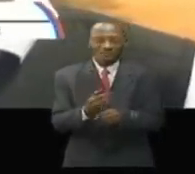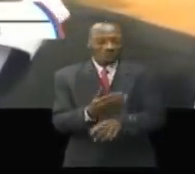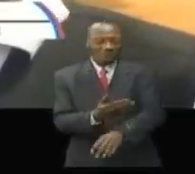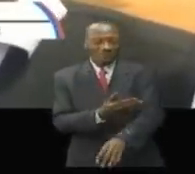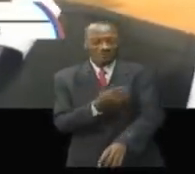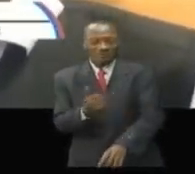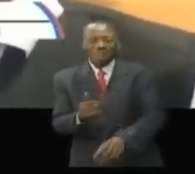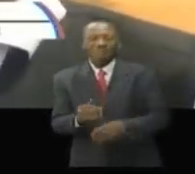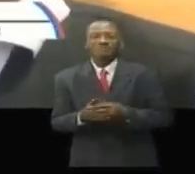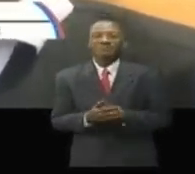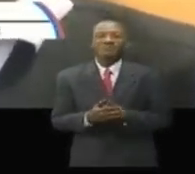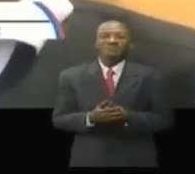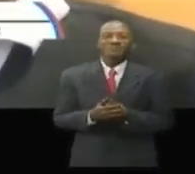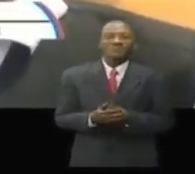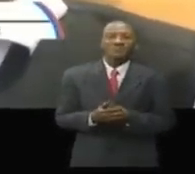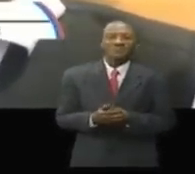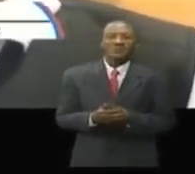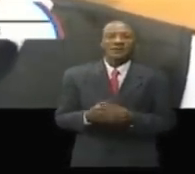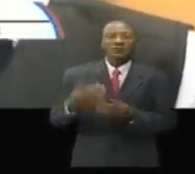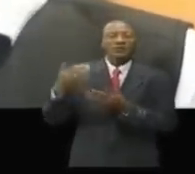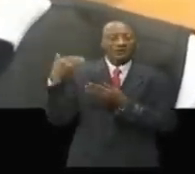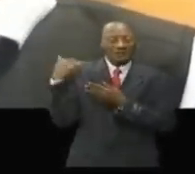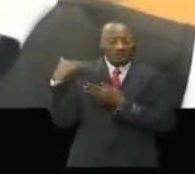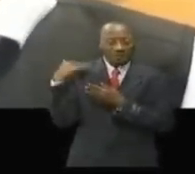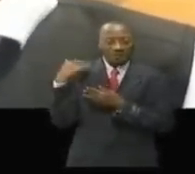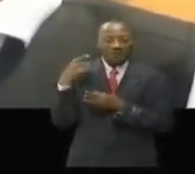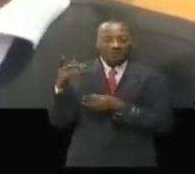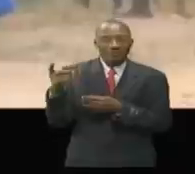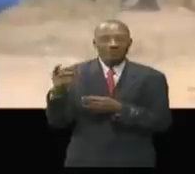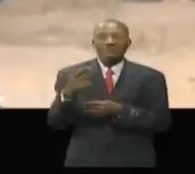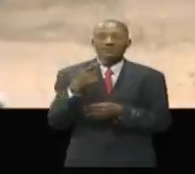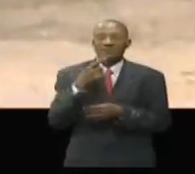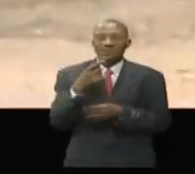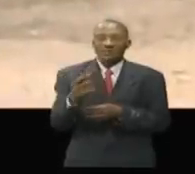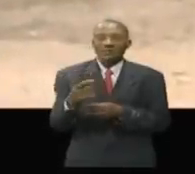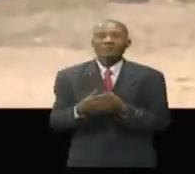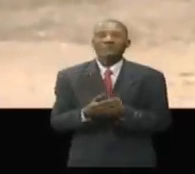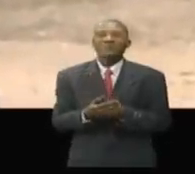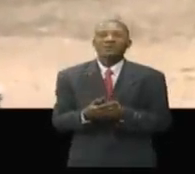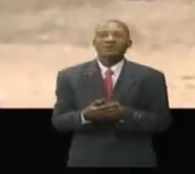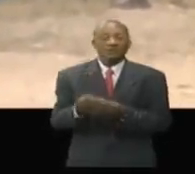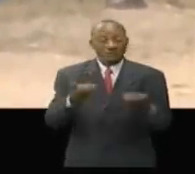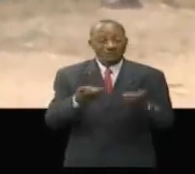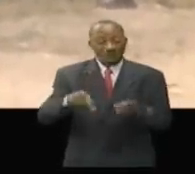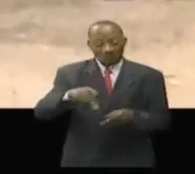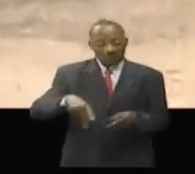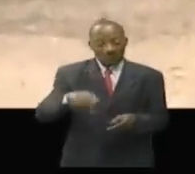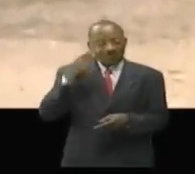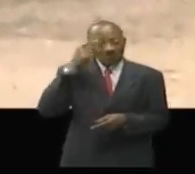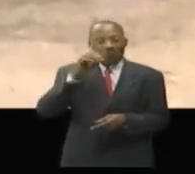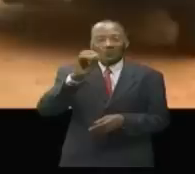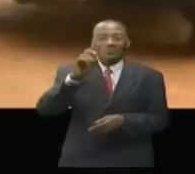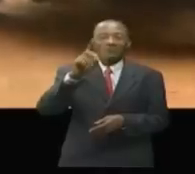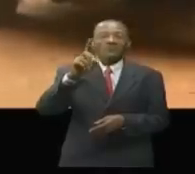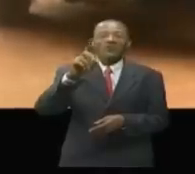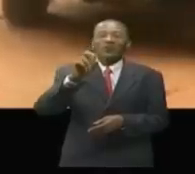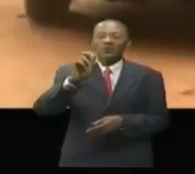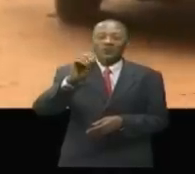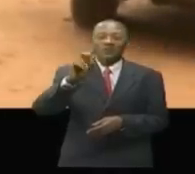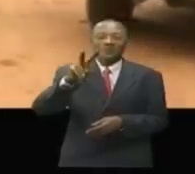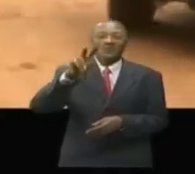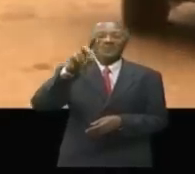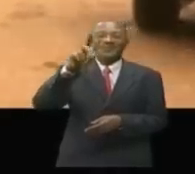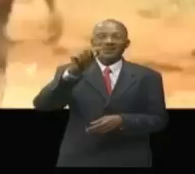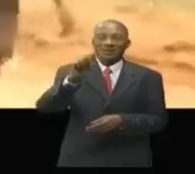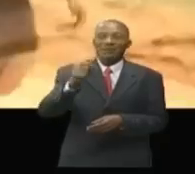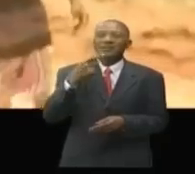bien fait. C'est base des... Le directeur provincial de l'OVDA, l'ingénieur Augustin, remercie les